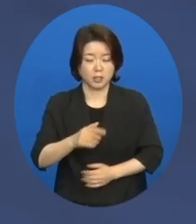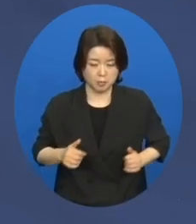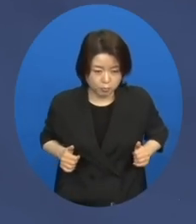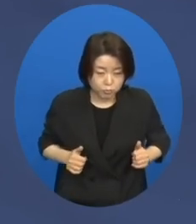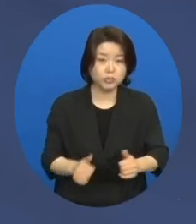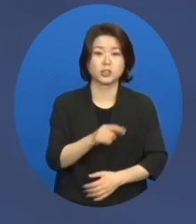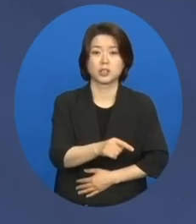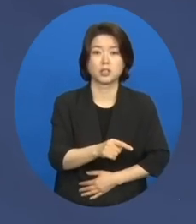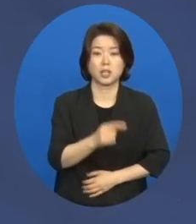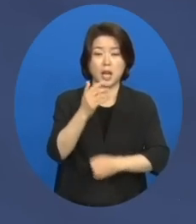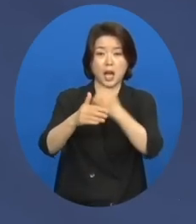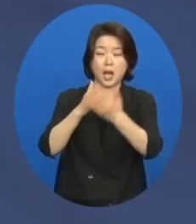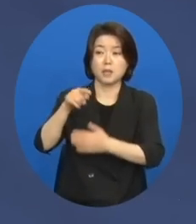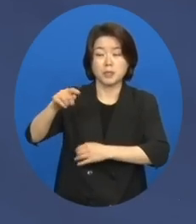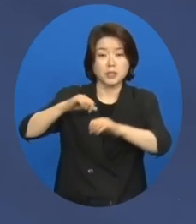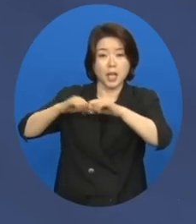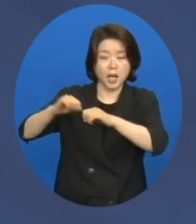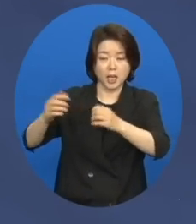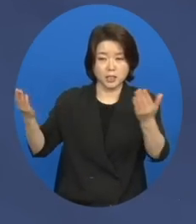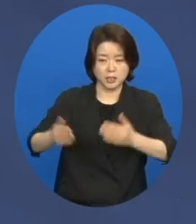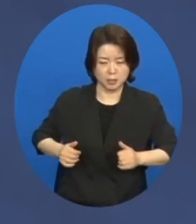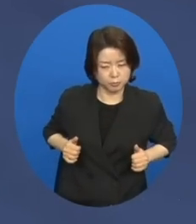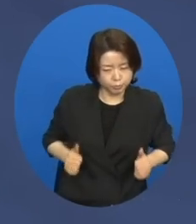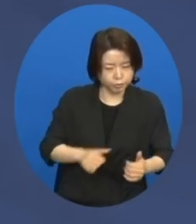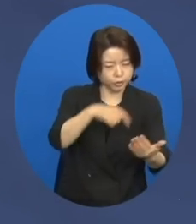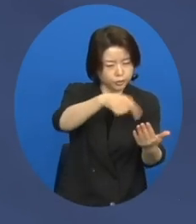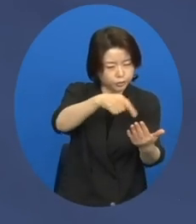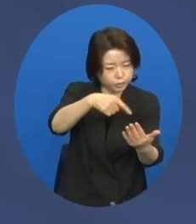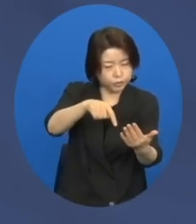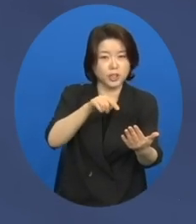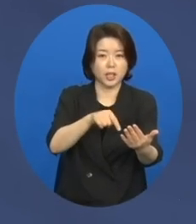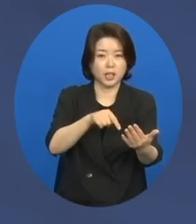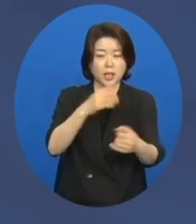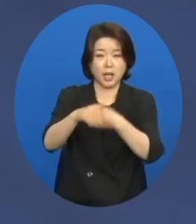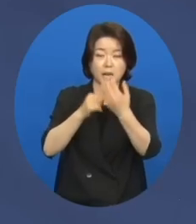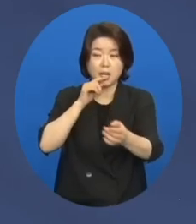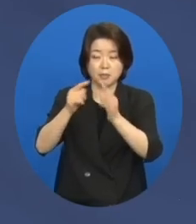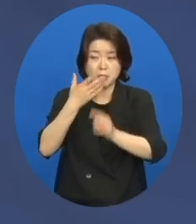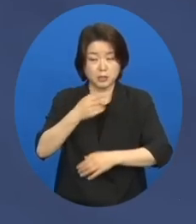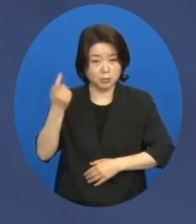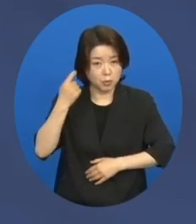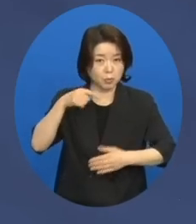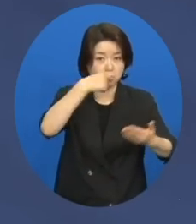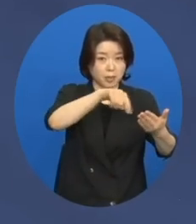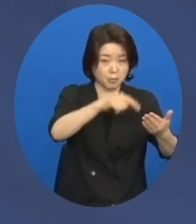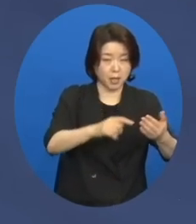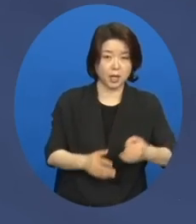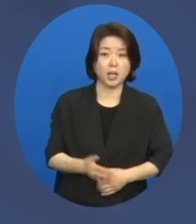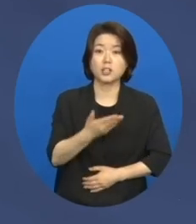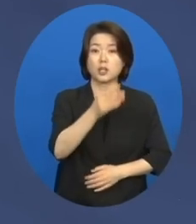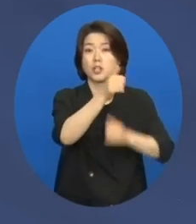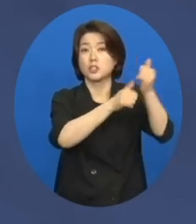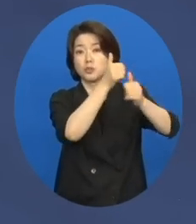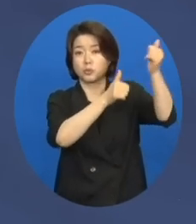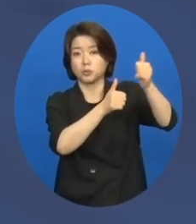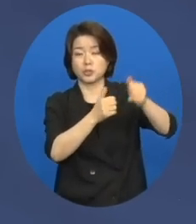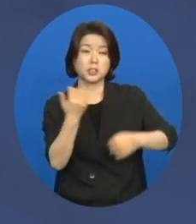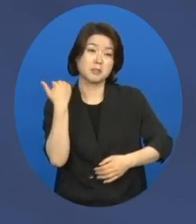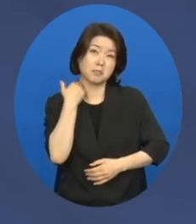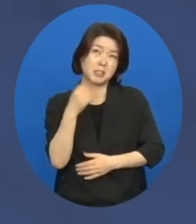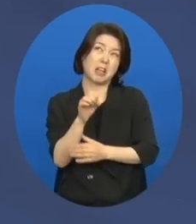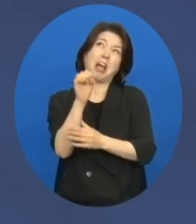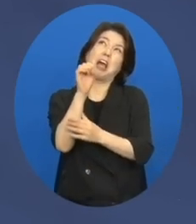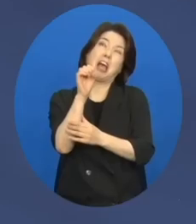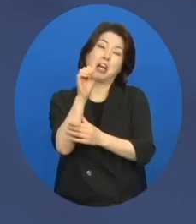부지런히 하나님과 그의 행하신 일을 부지런히 가리켜서 하나님의 말씀의 이 복음을 가리켜서 너희 조상들 목이 곧고